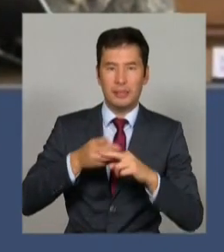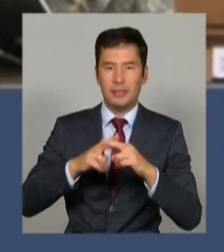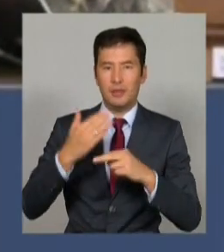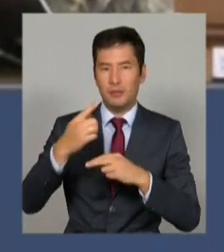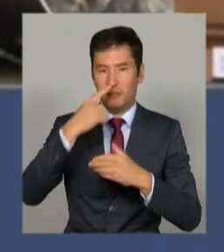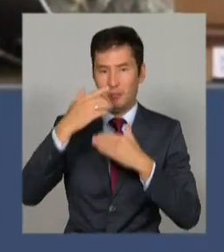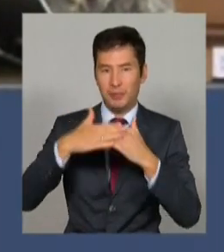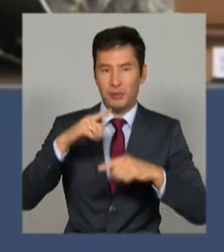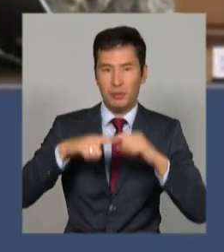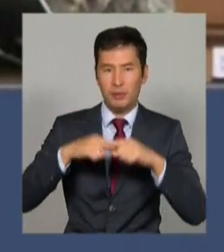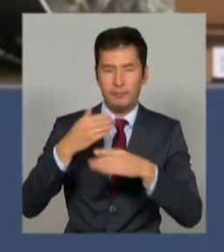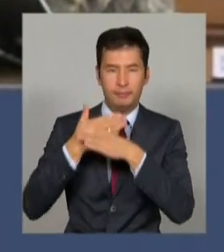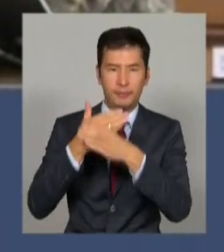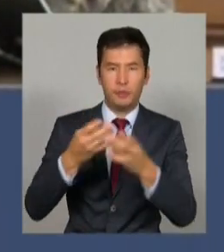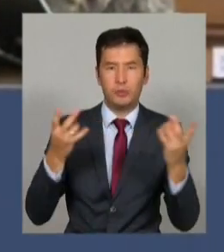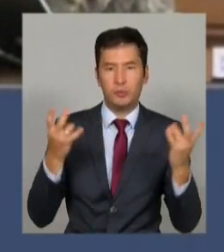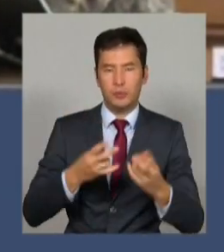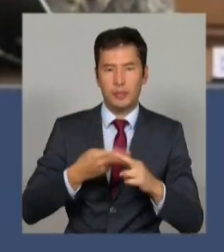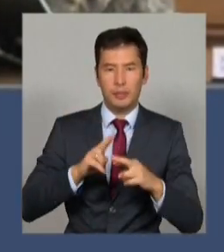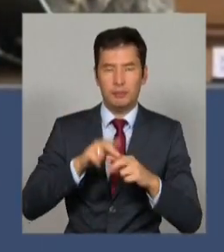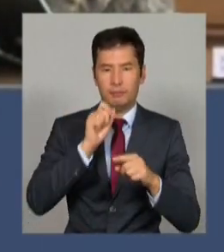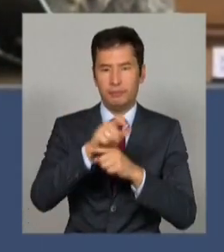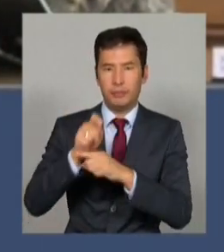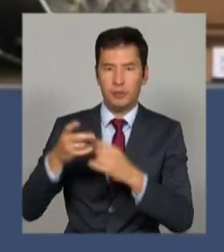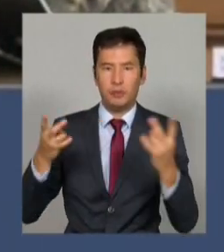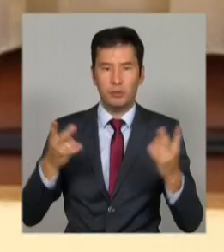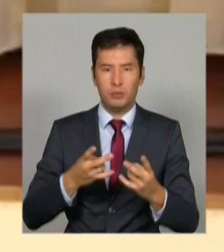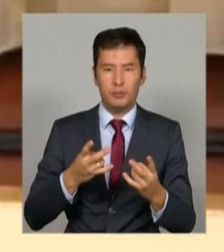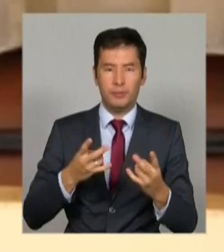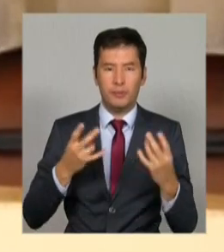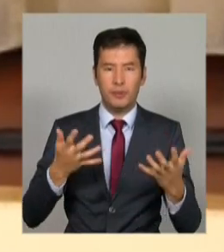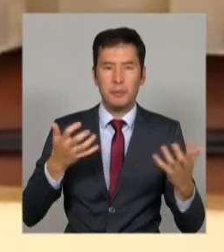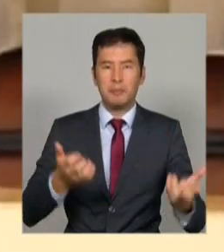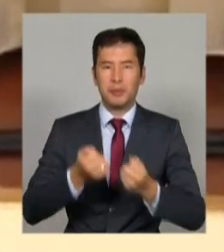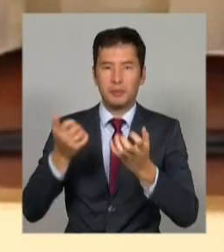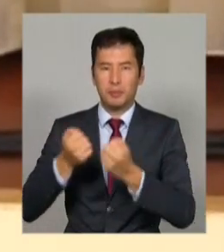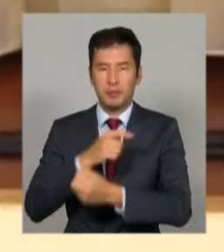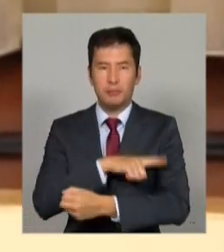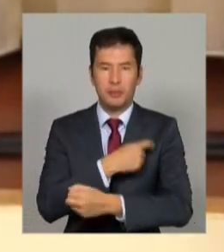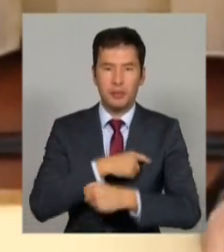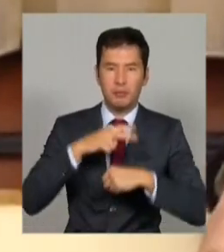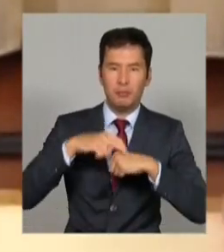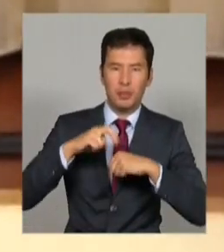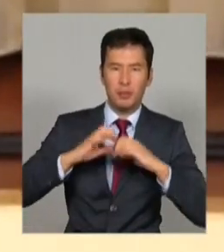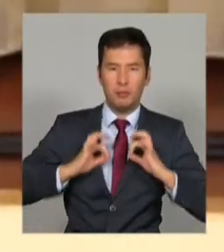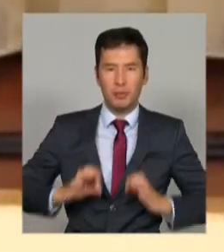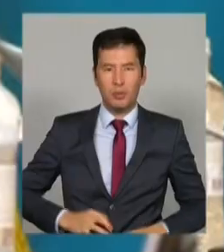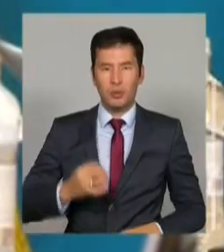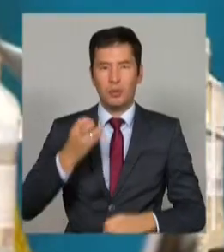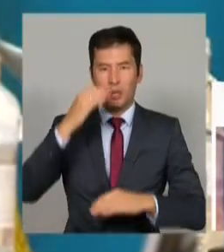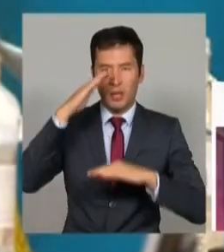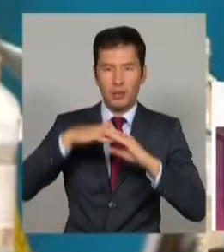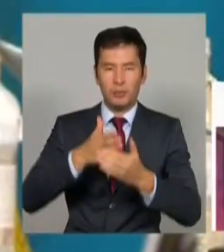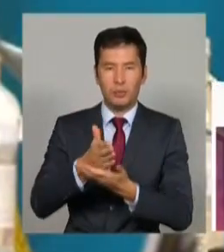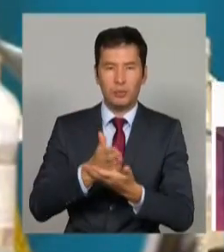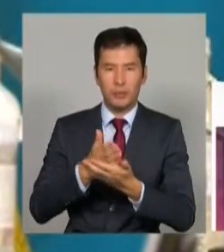жанкештілігінің арқасында жағдай бақылауға алынып, одан да көп шығынға жол берілмеді. Құтқарушыларға, дәрігерлерге, полиция, прокуратура және әкімдік